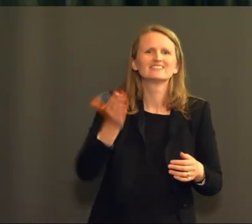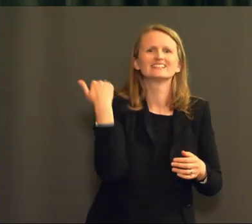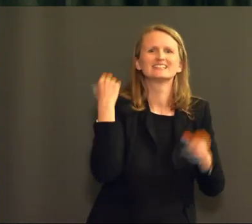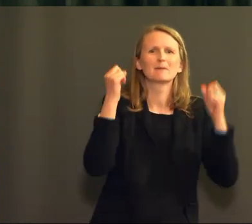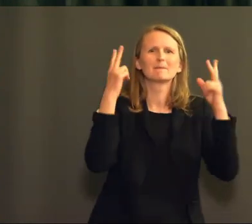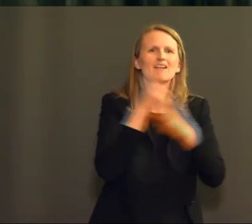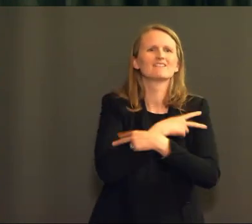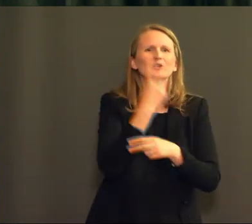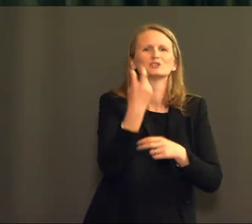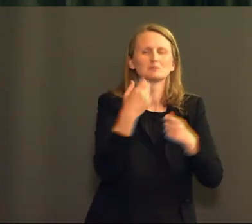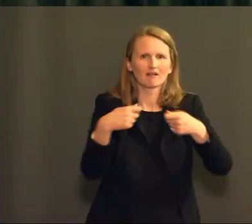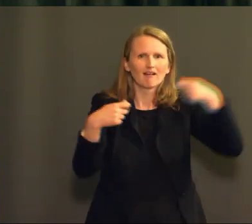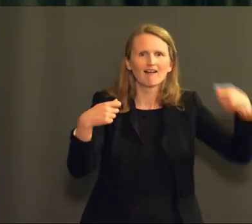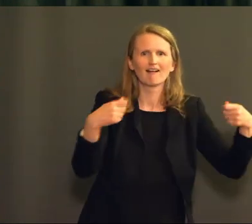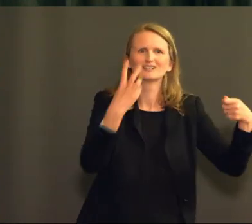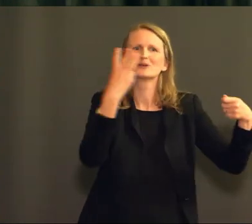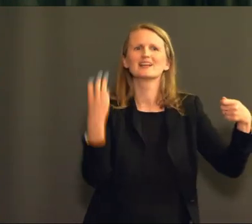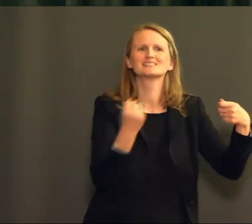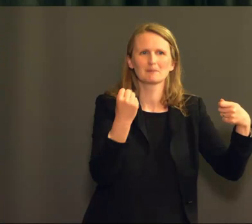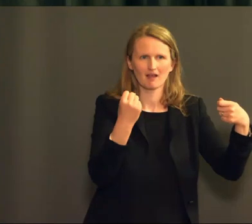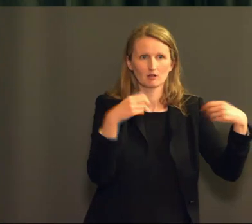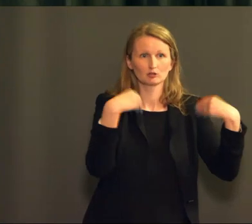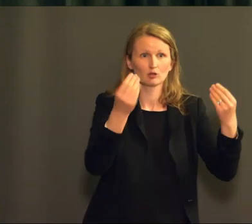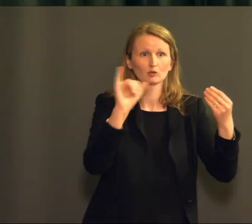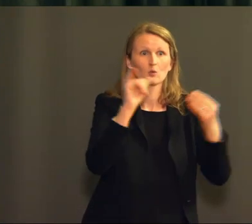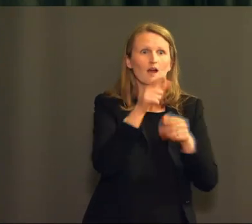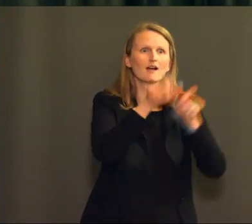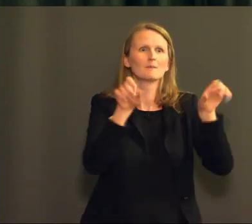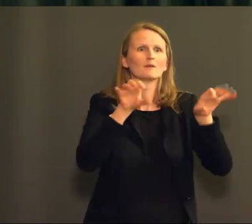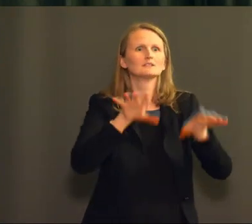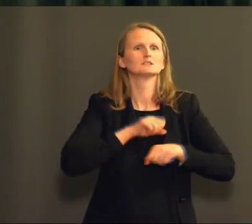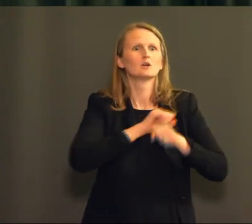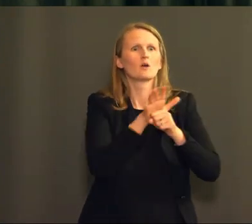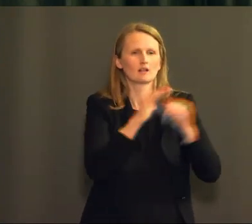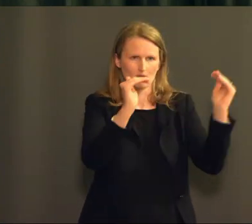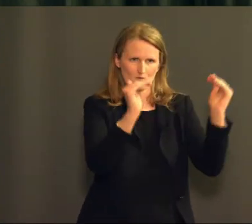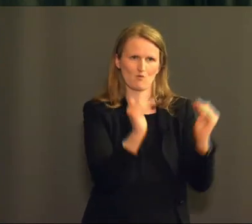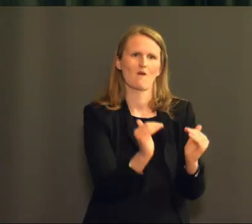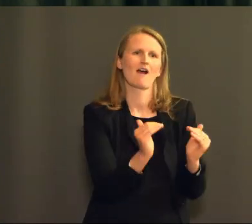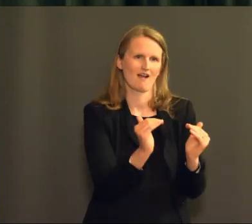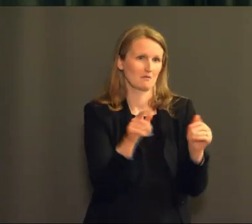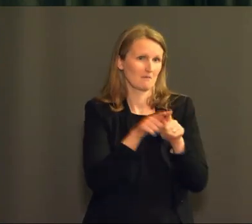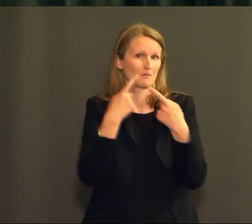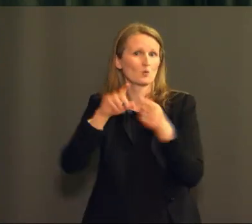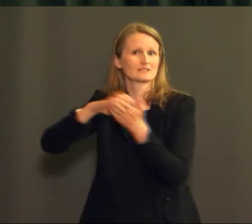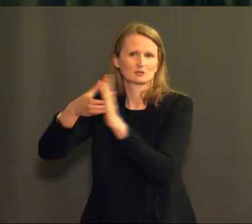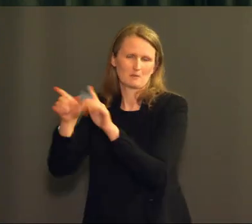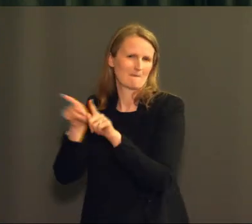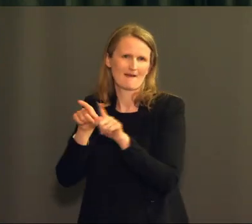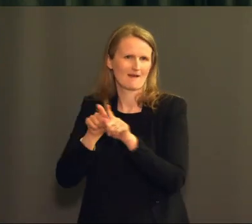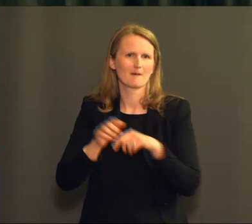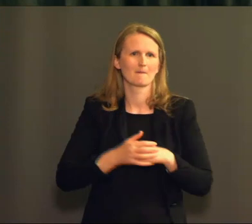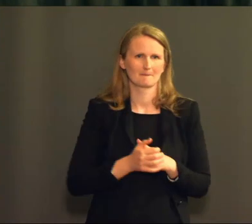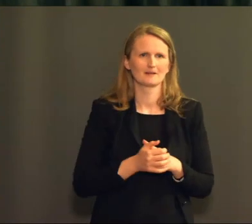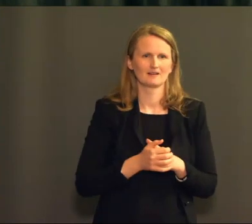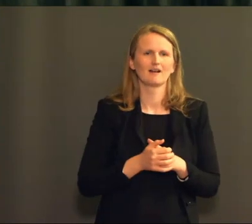fortement diminué pour approcher celui de la population générale. Les auteurs de l'étude plaident donc pour une attention constante